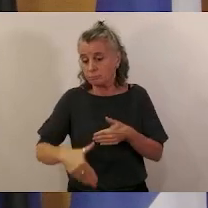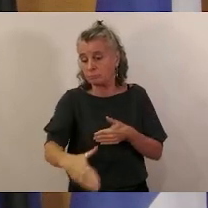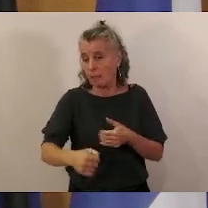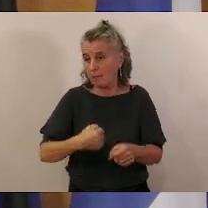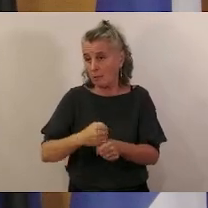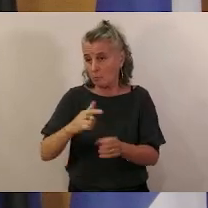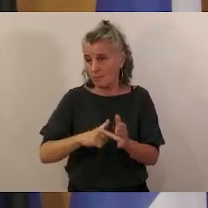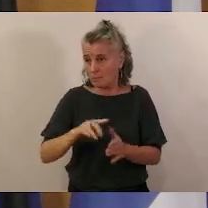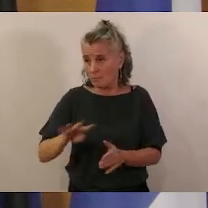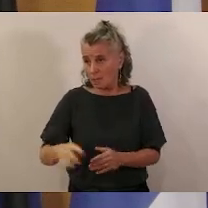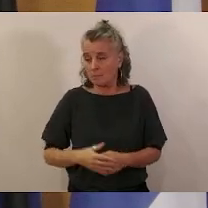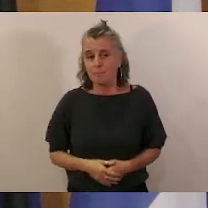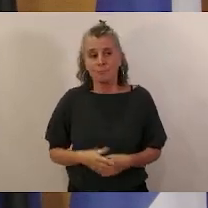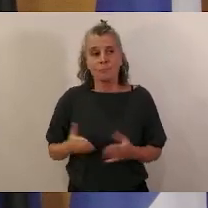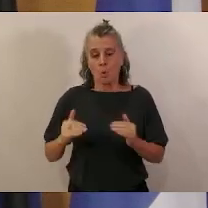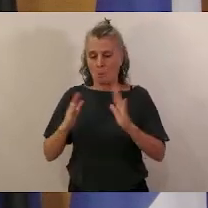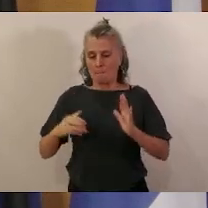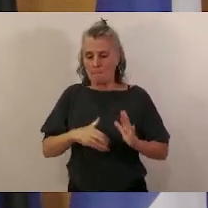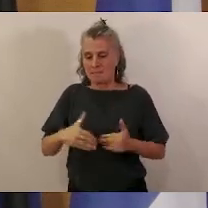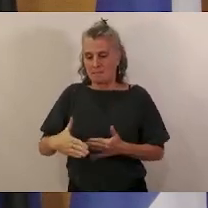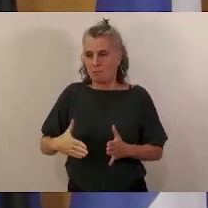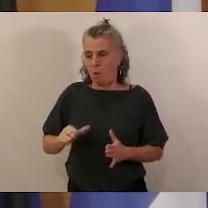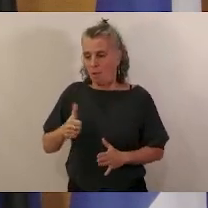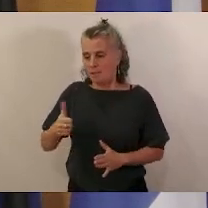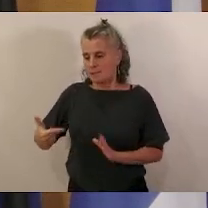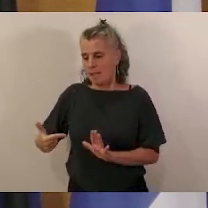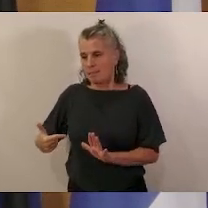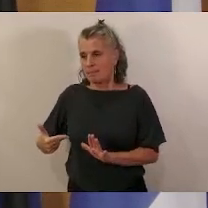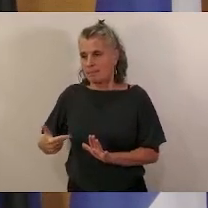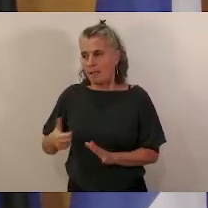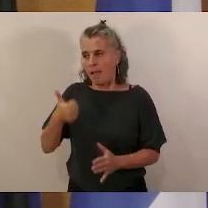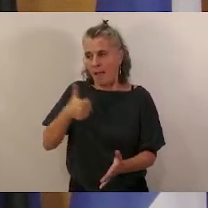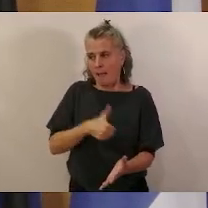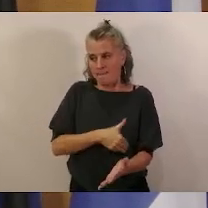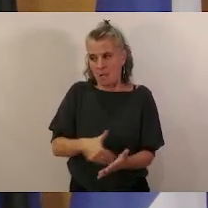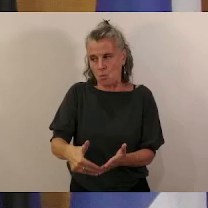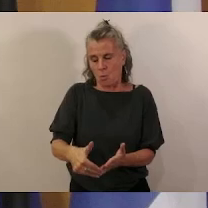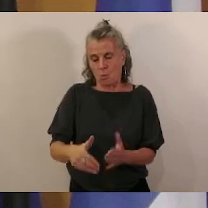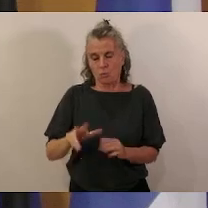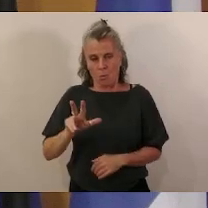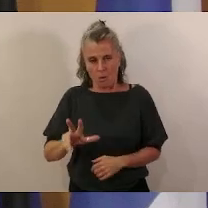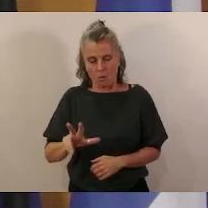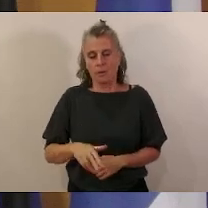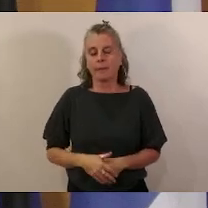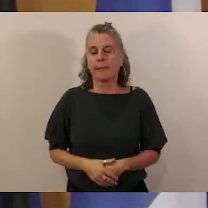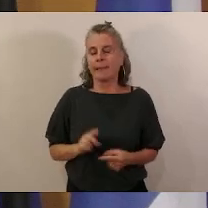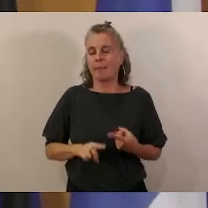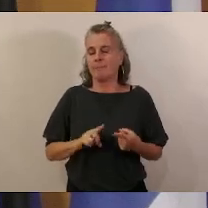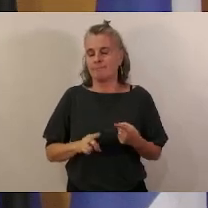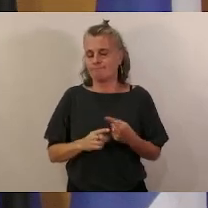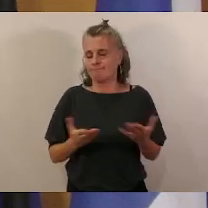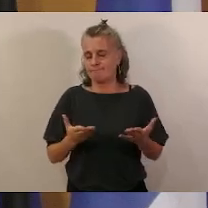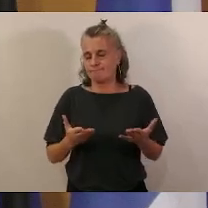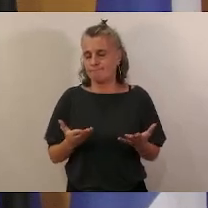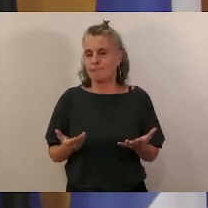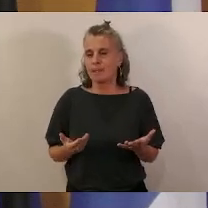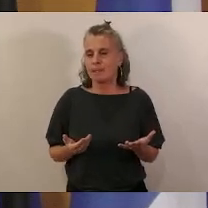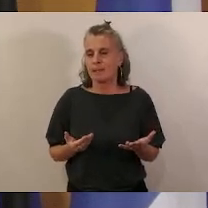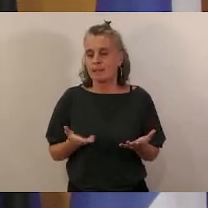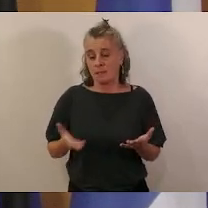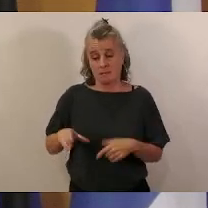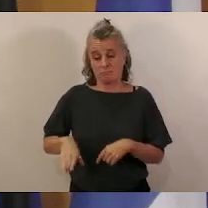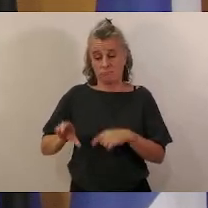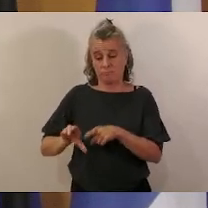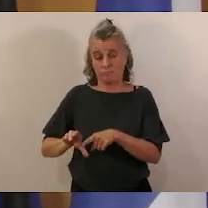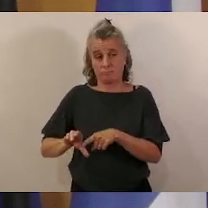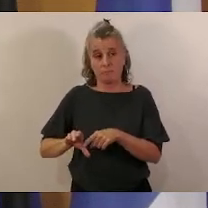1-7, c'est 1,3 million. Et ce qui est important à savoir, c'est que ce montant doit être